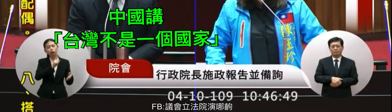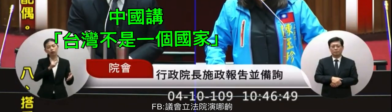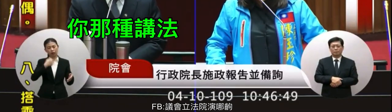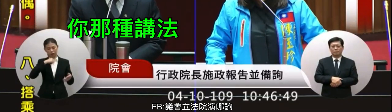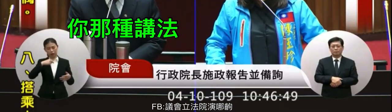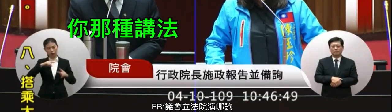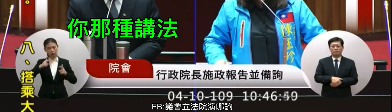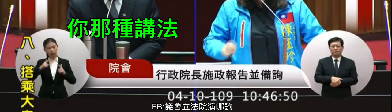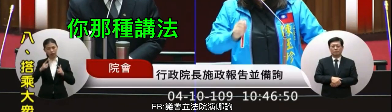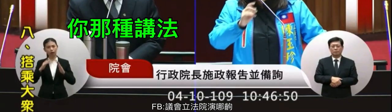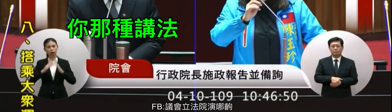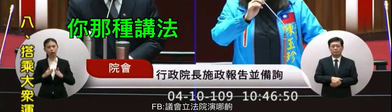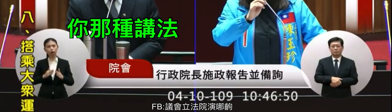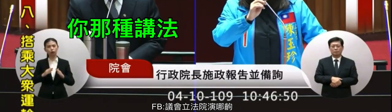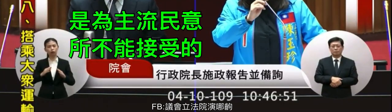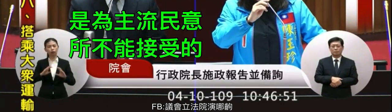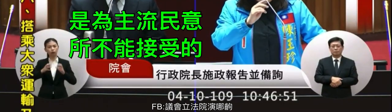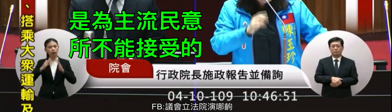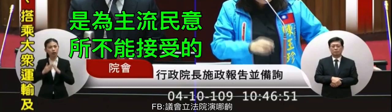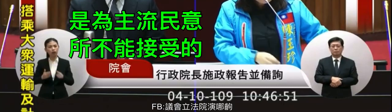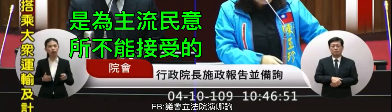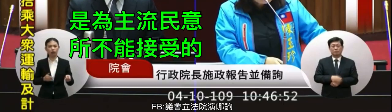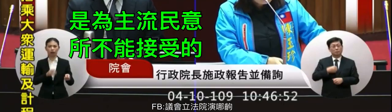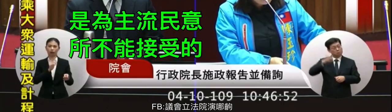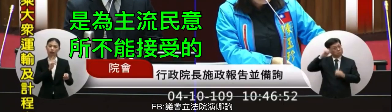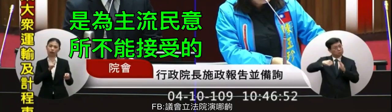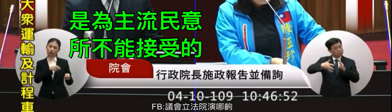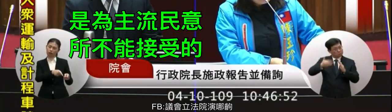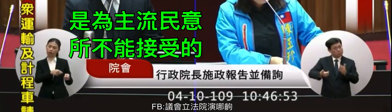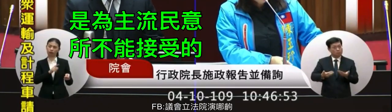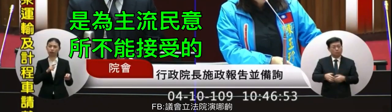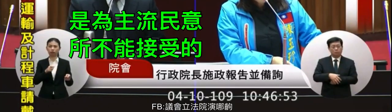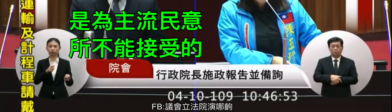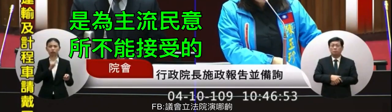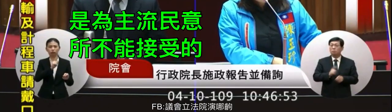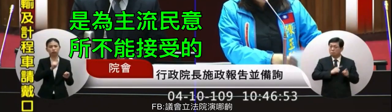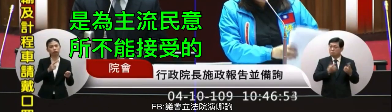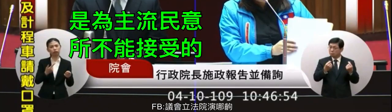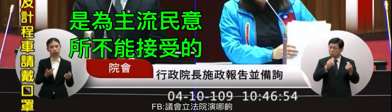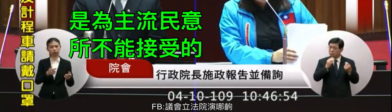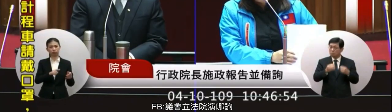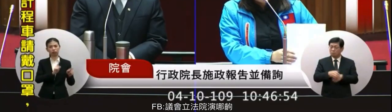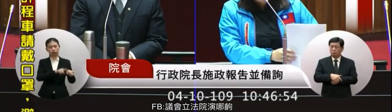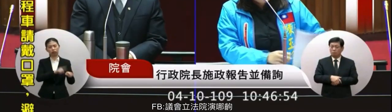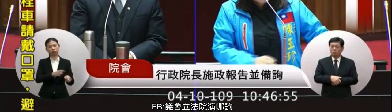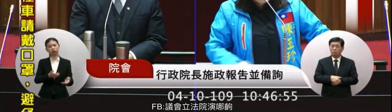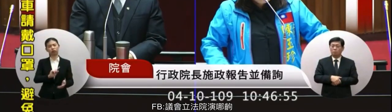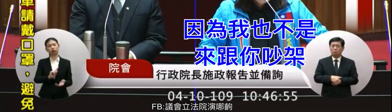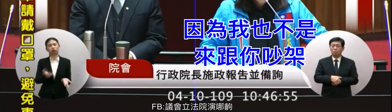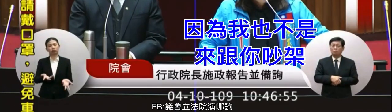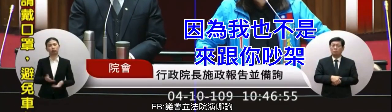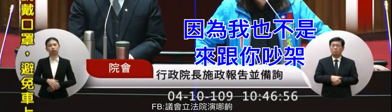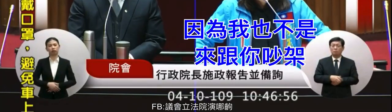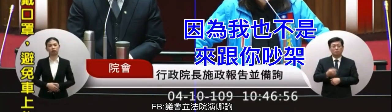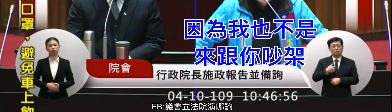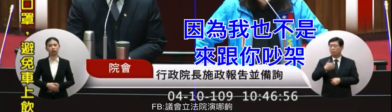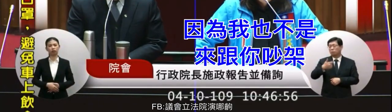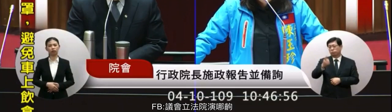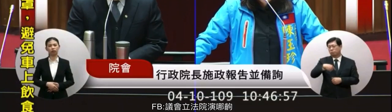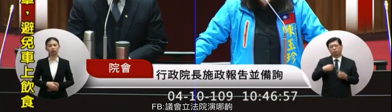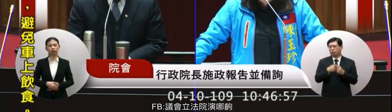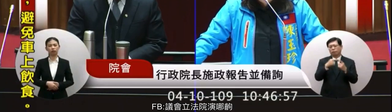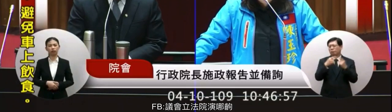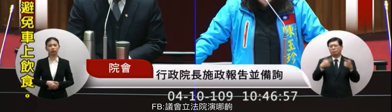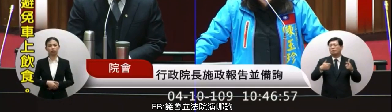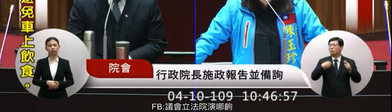家，你那种讲法是为主流民意所不能接受的。 您就是对，好，来，我因为我不是来跟你吵